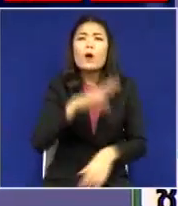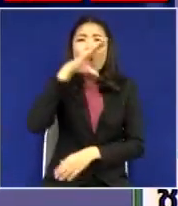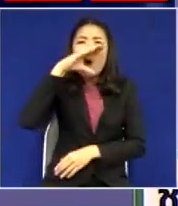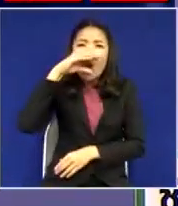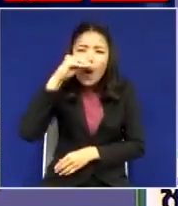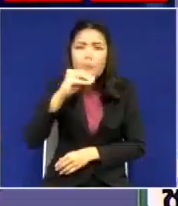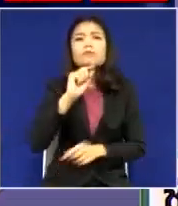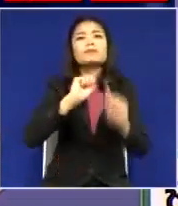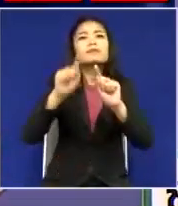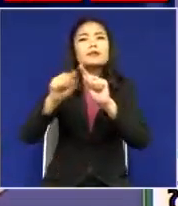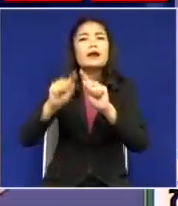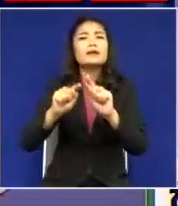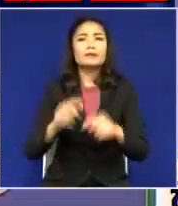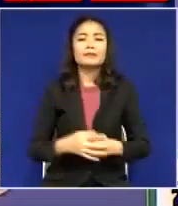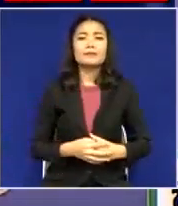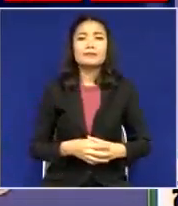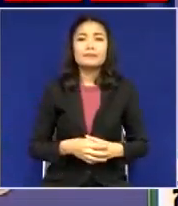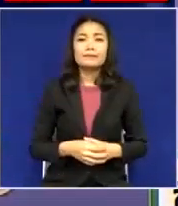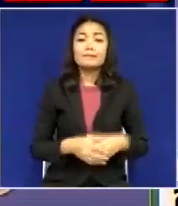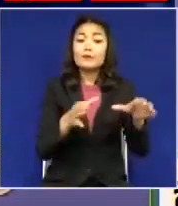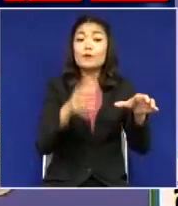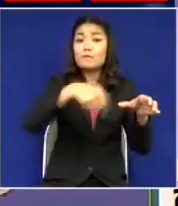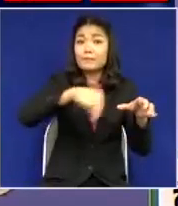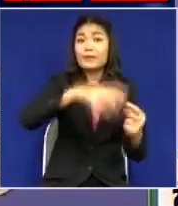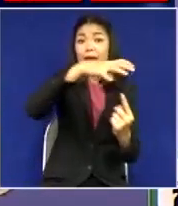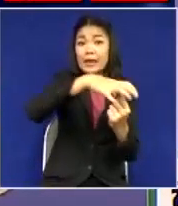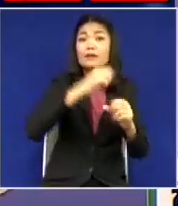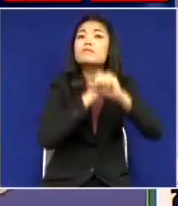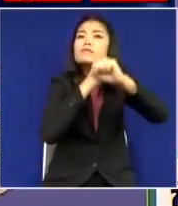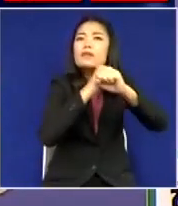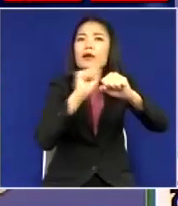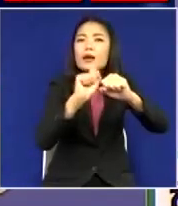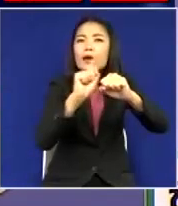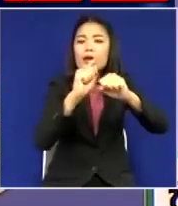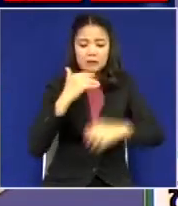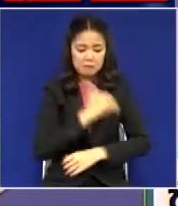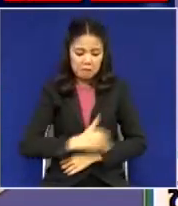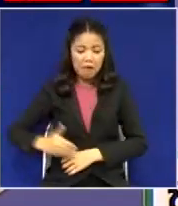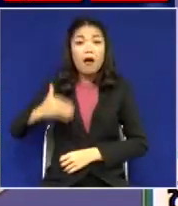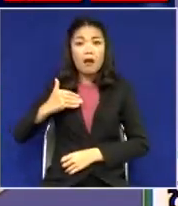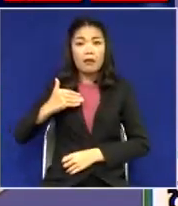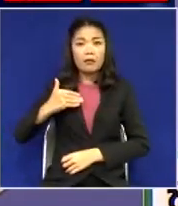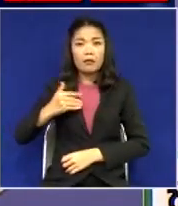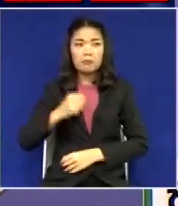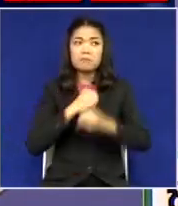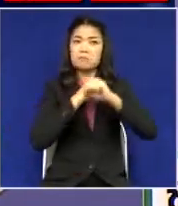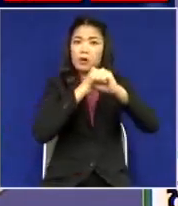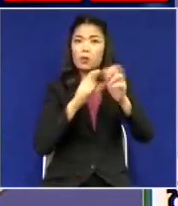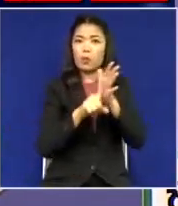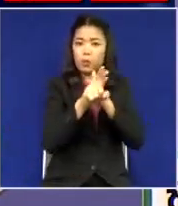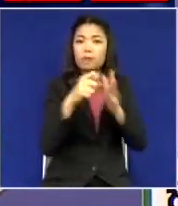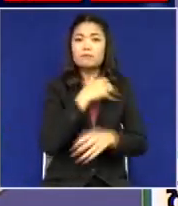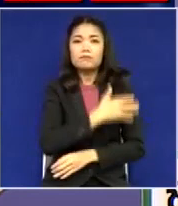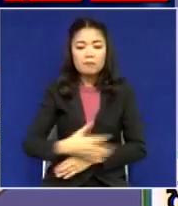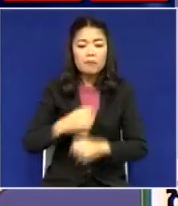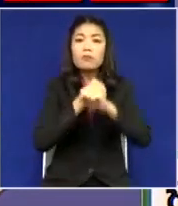เห็ดลิ้นจือเห็ดออริจินนะครับพวกนี้เนี่ยสามารถต้านสร้างให้เราร่างกายของเราเนี่ยมีภูมิต้านทานนะครับเพราะฉ